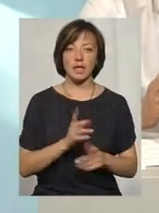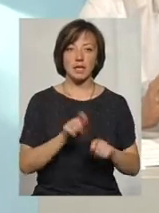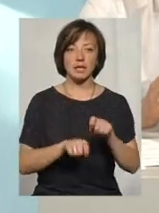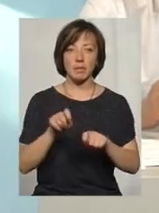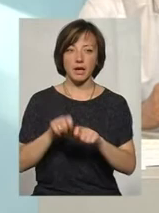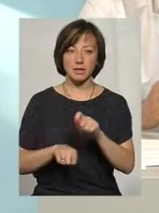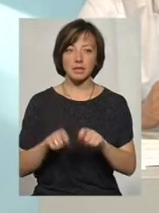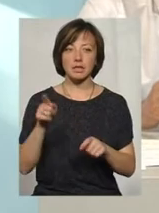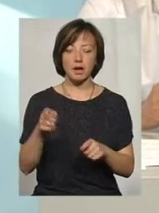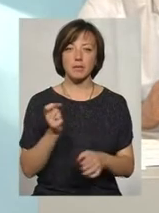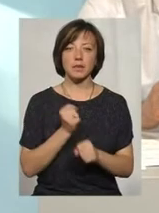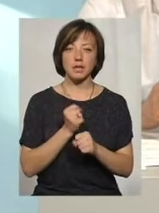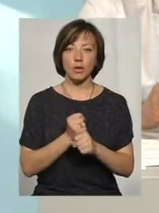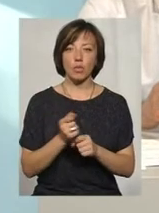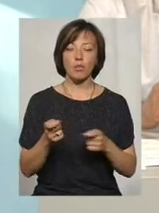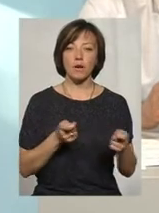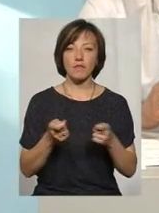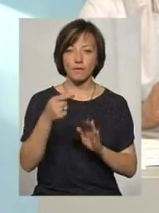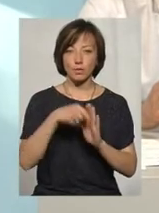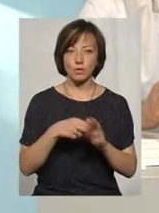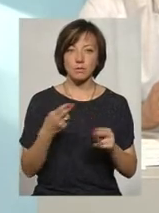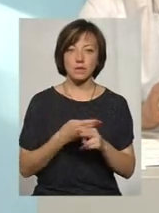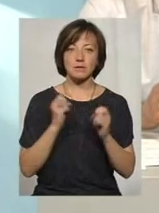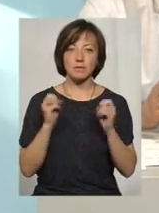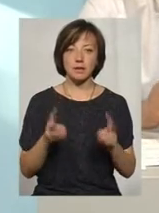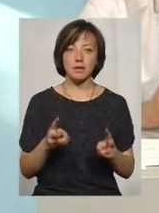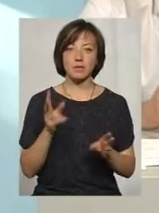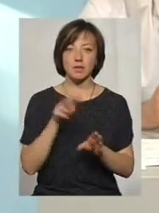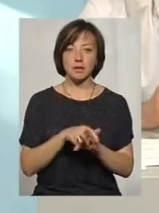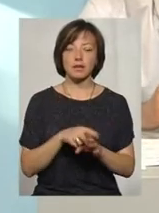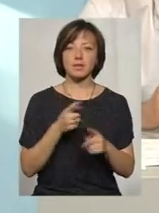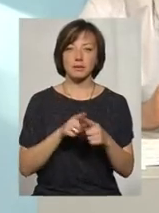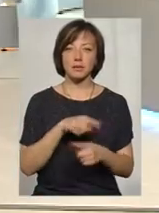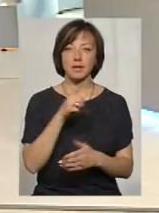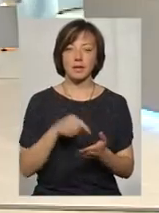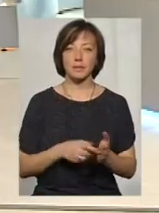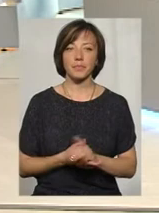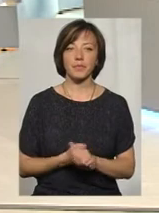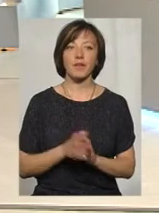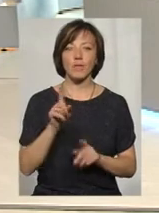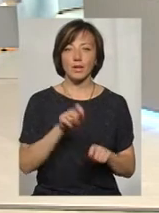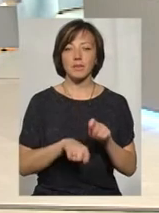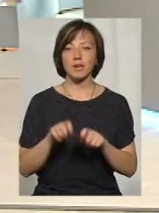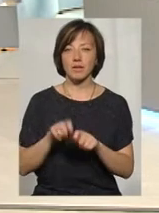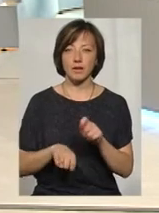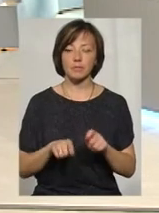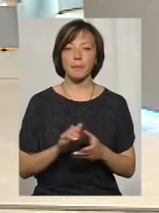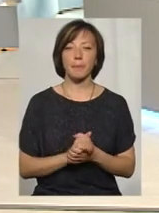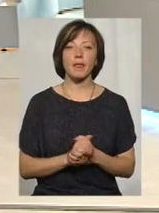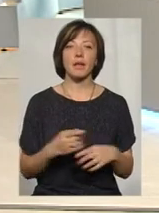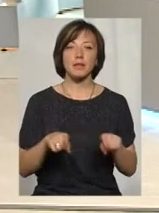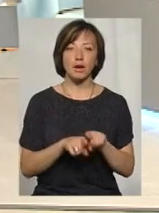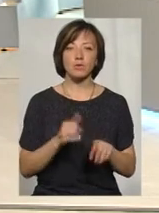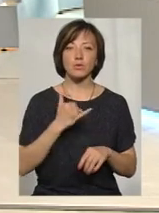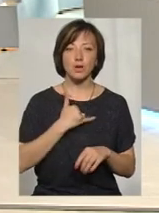інспекція, там діє управління внутрішньої безпеки, на яких покладені вказані питання. Власне, вони й перевіряють, так, і вони слідкують. А також у нас